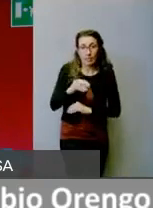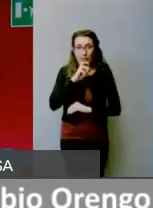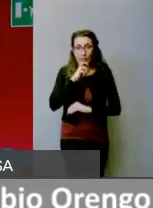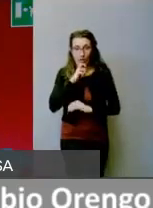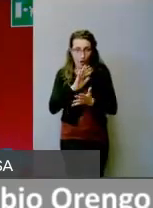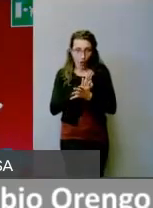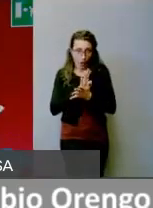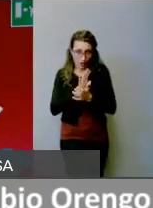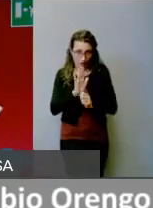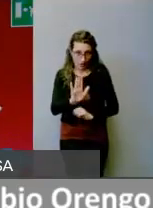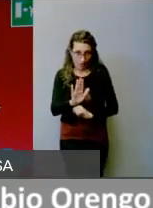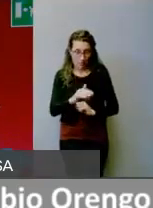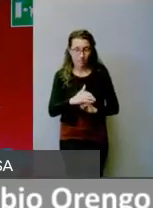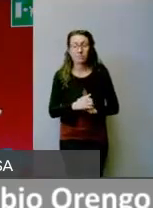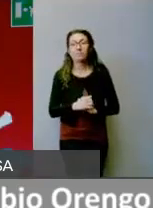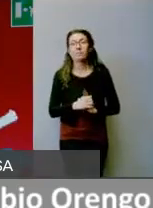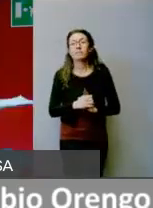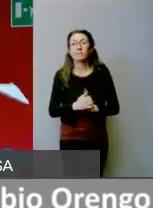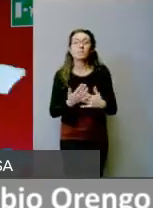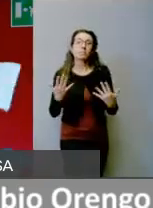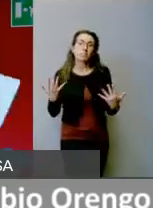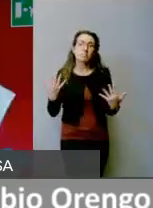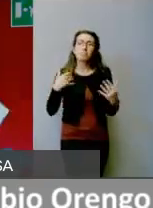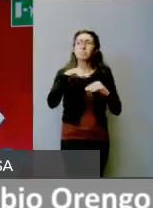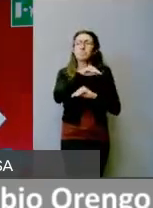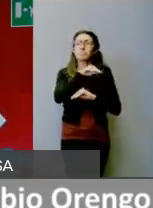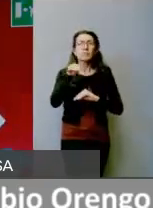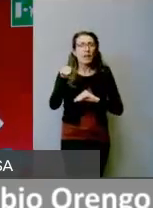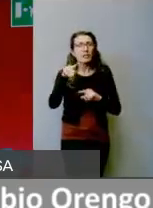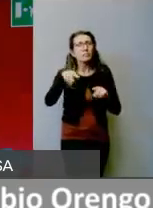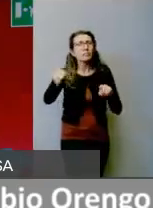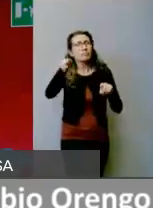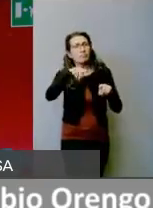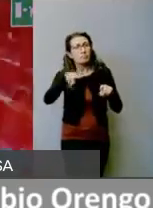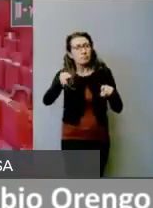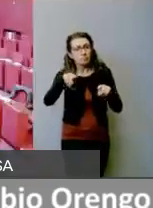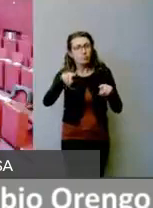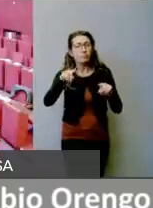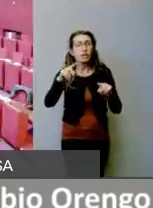l'amministrazione ha pensato a questa mozione. Grazie.